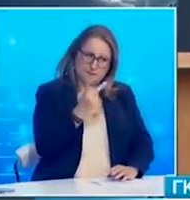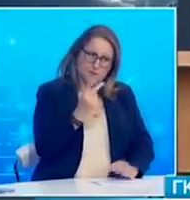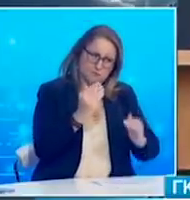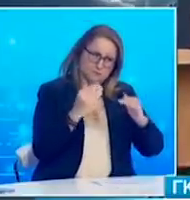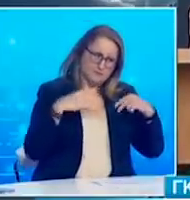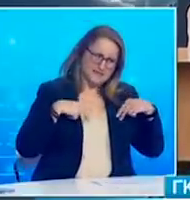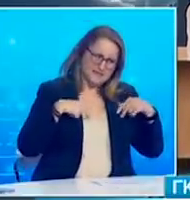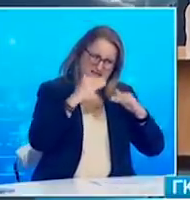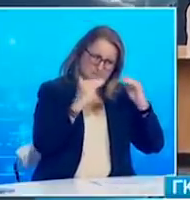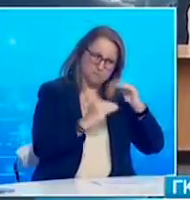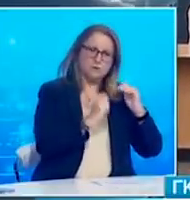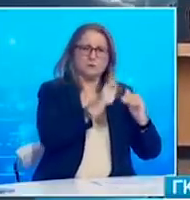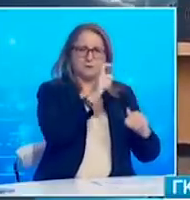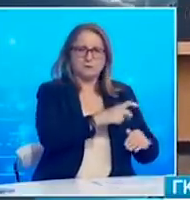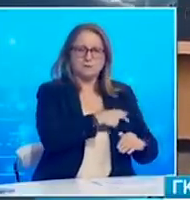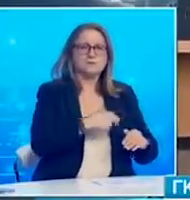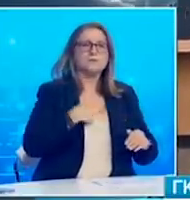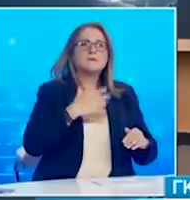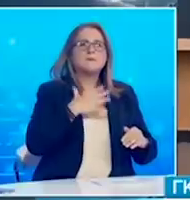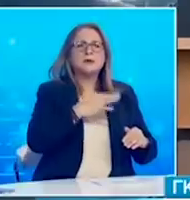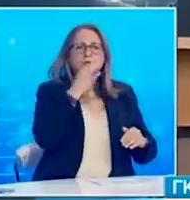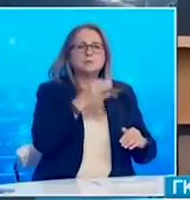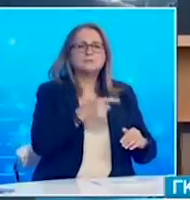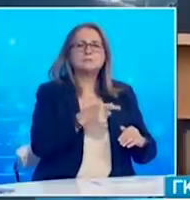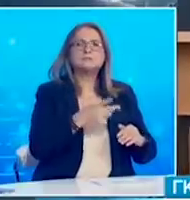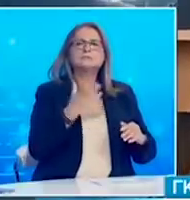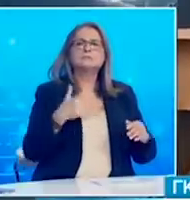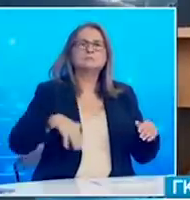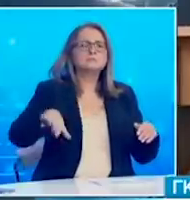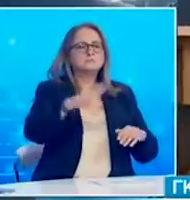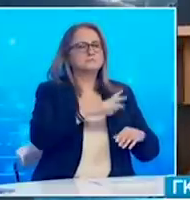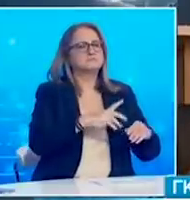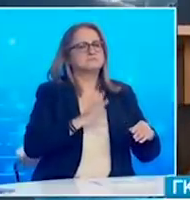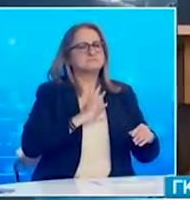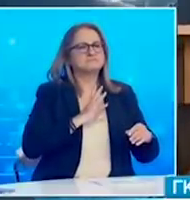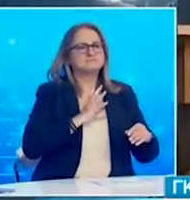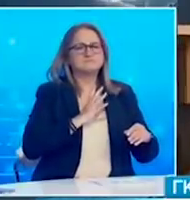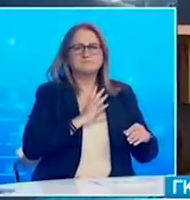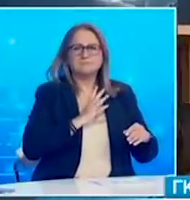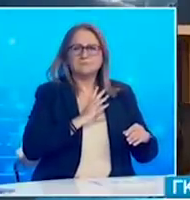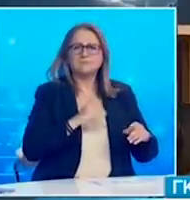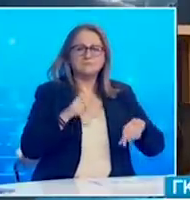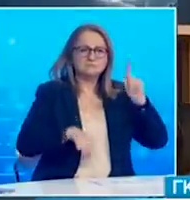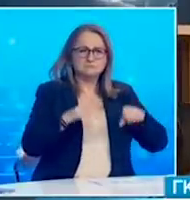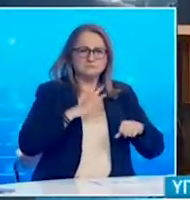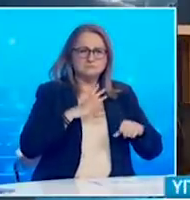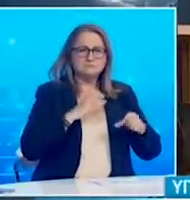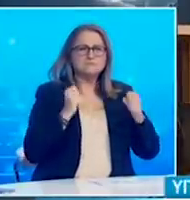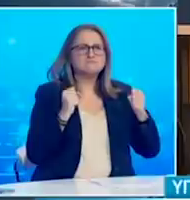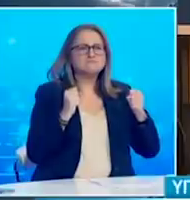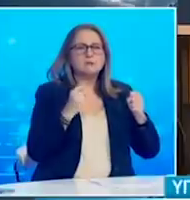ανησυχία των πολιτών για την οργή όταν σας ακούνε πολλές φορές να μιλάτε για την ατομική